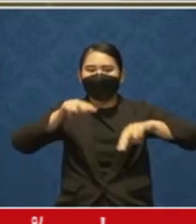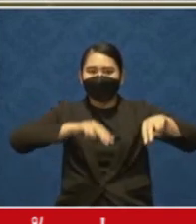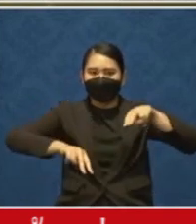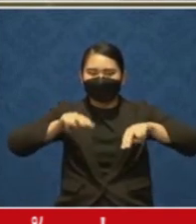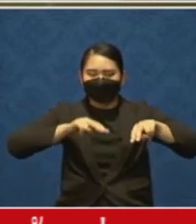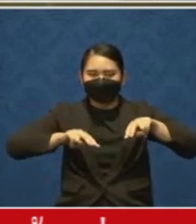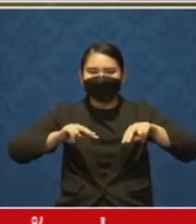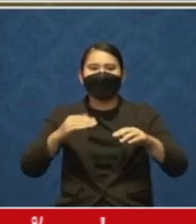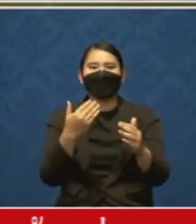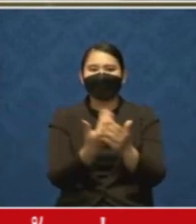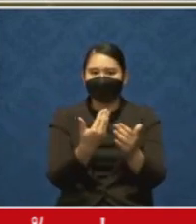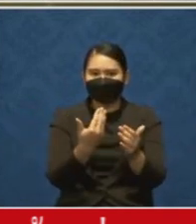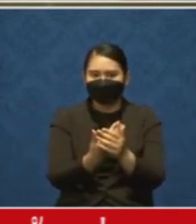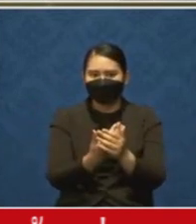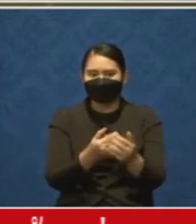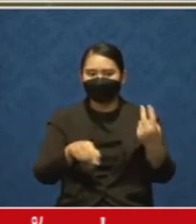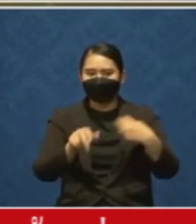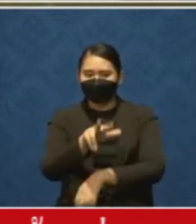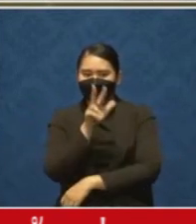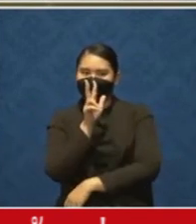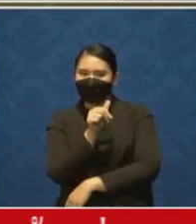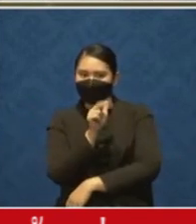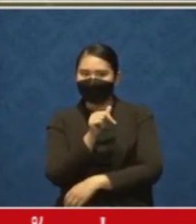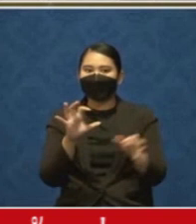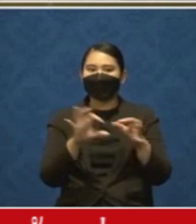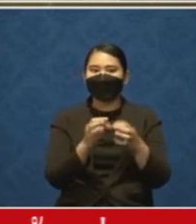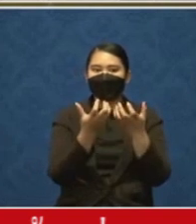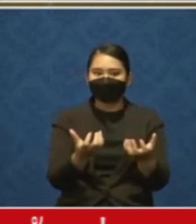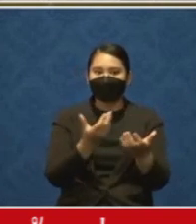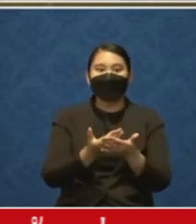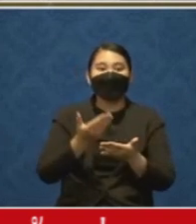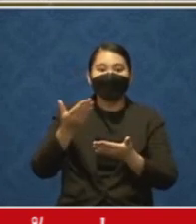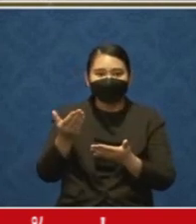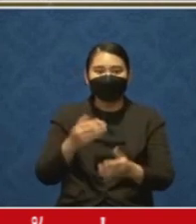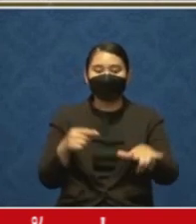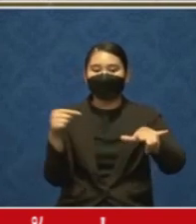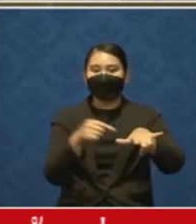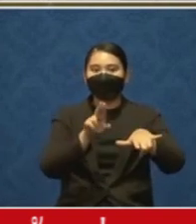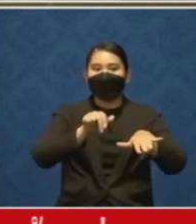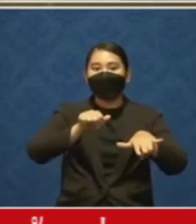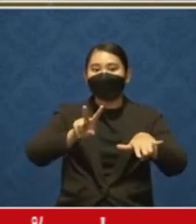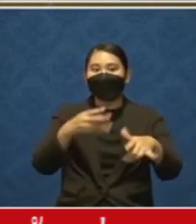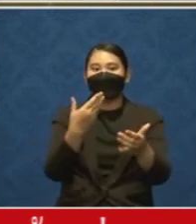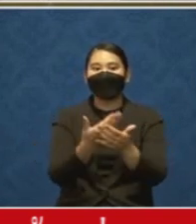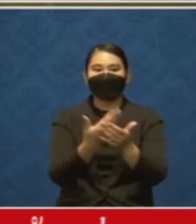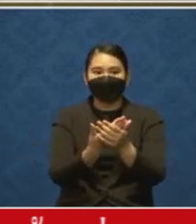าและความโปร่งใสในการจัดซื้อจัดจ้าง UAV มูลค่า